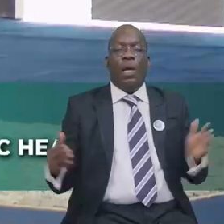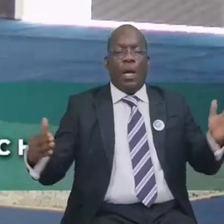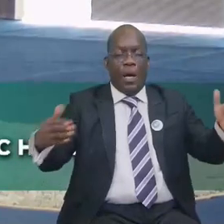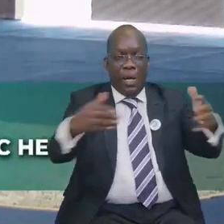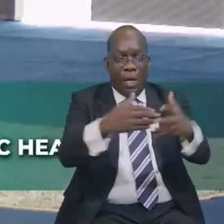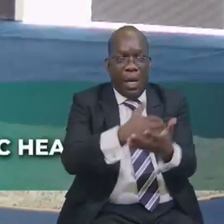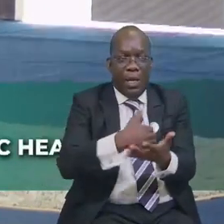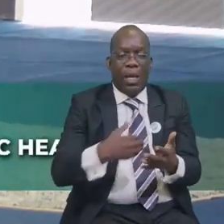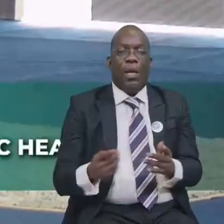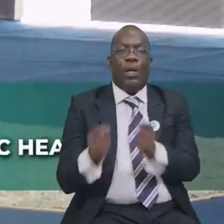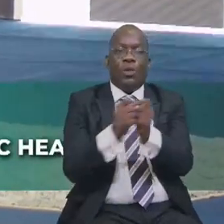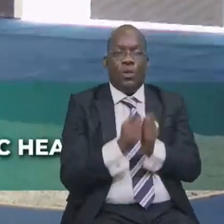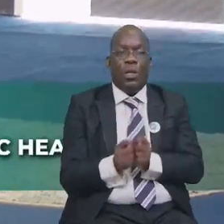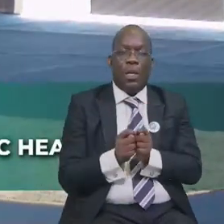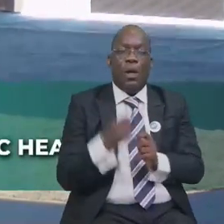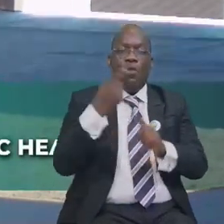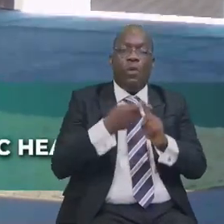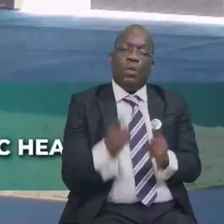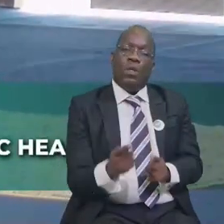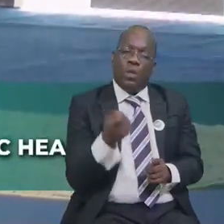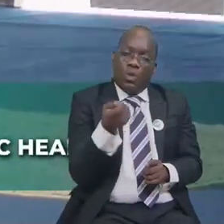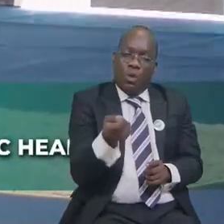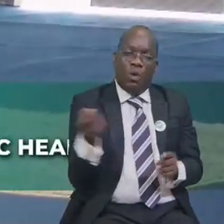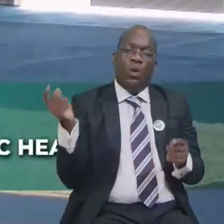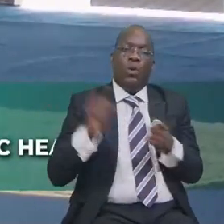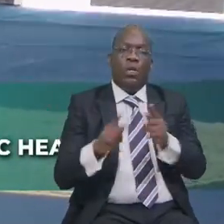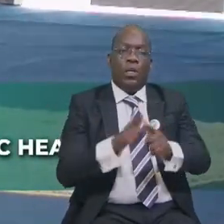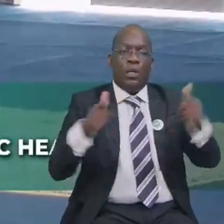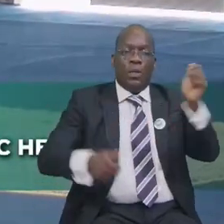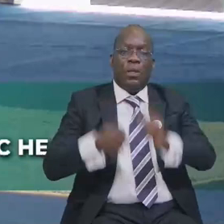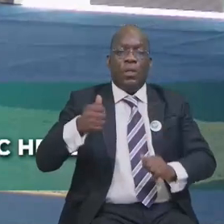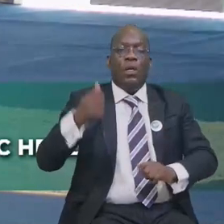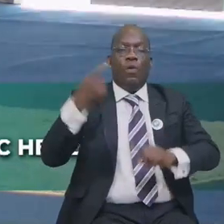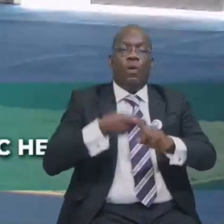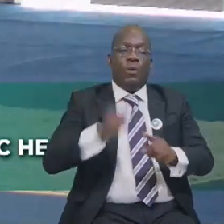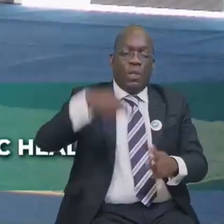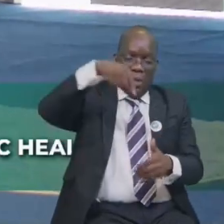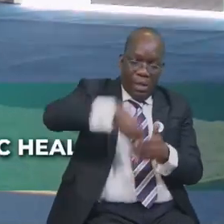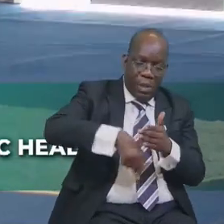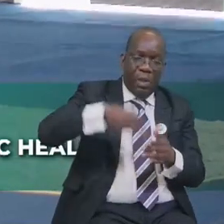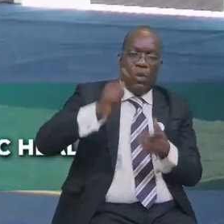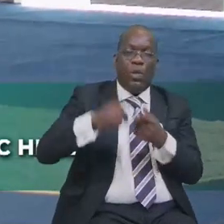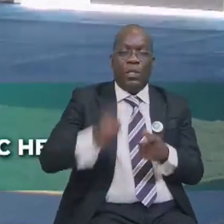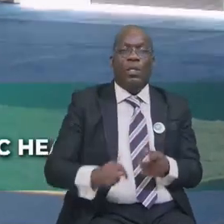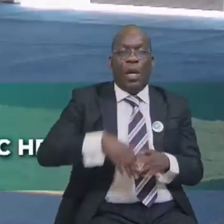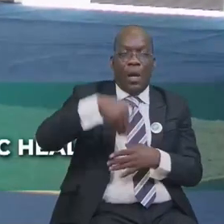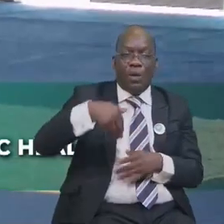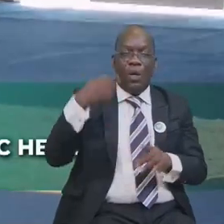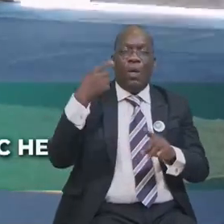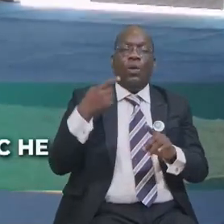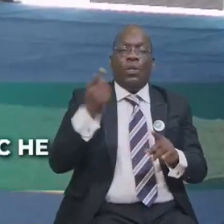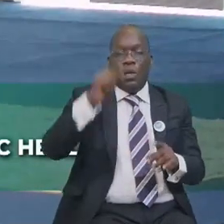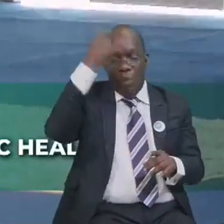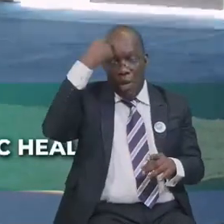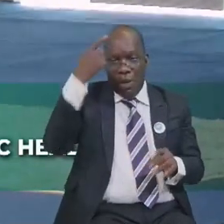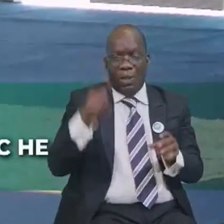ensemble. Du plus petit au plus grand, l'interne, l'âme, l'esprit, la pensée, et vous avez la